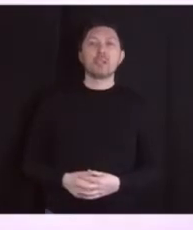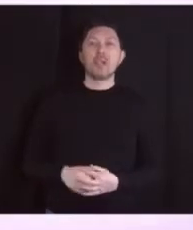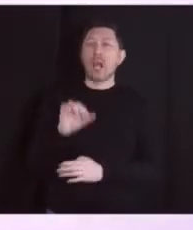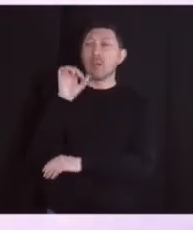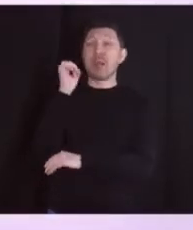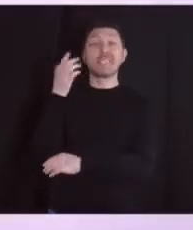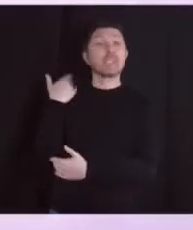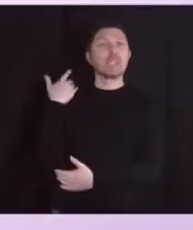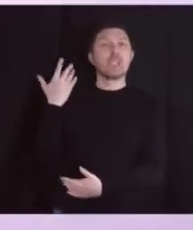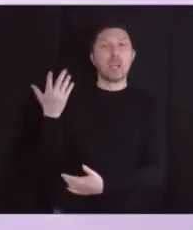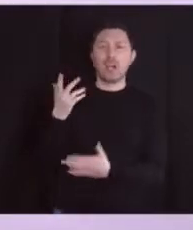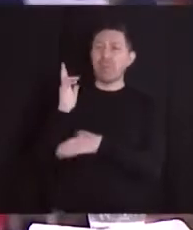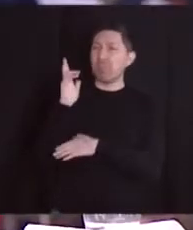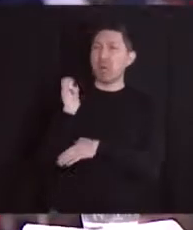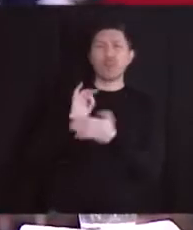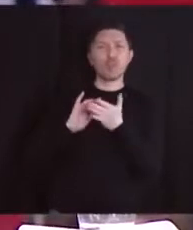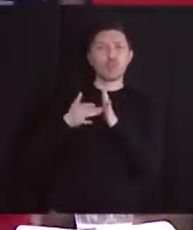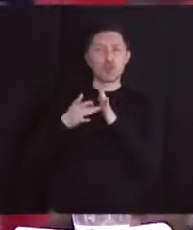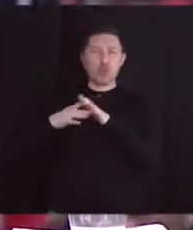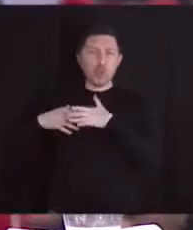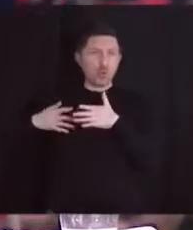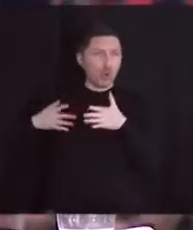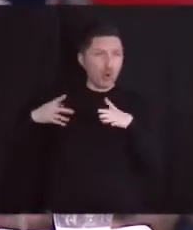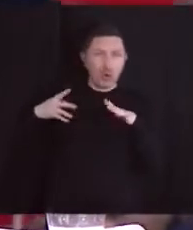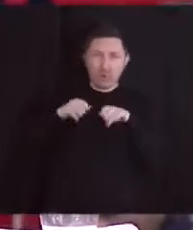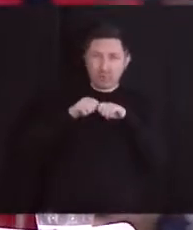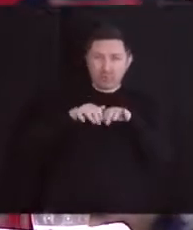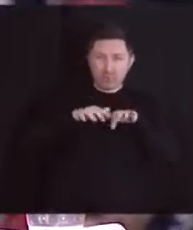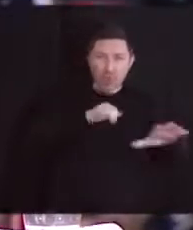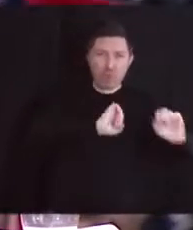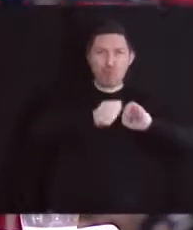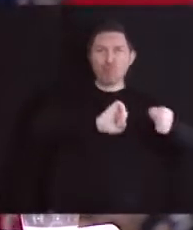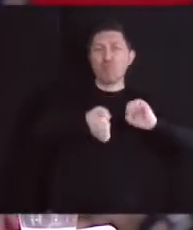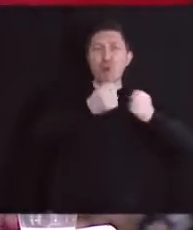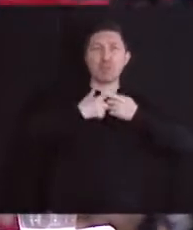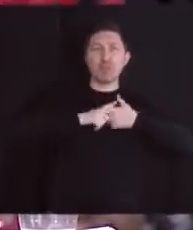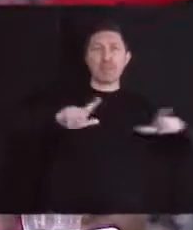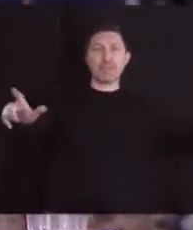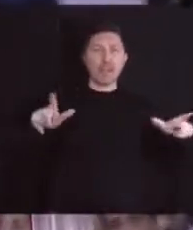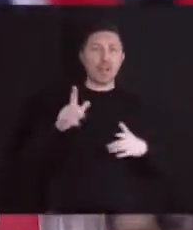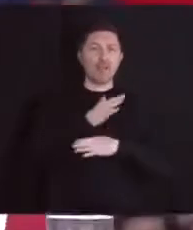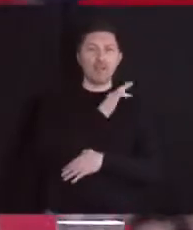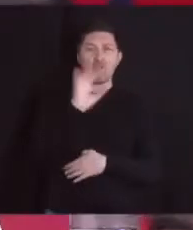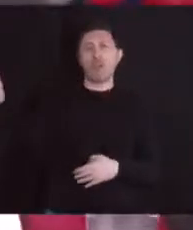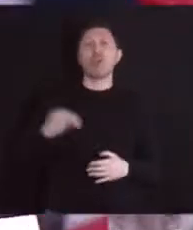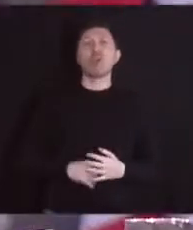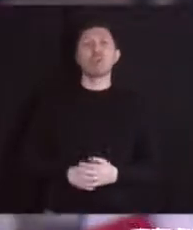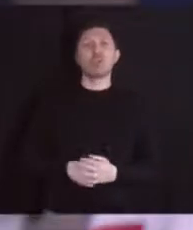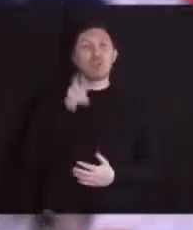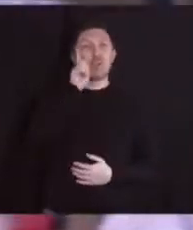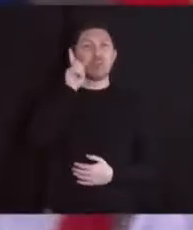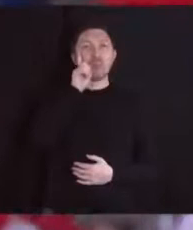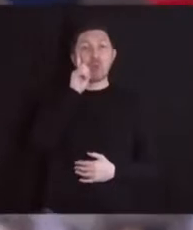où commencent tous les élans de la liberté du peuple de France, puisque c'est là que